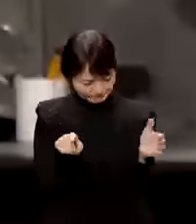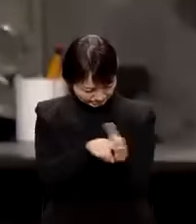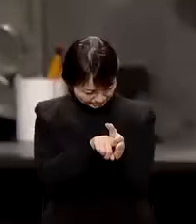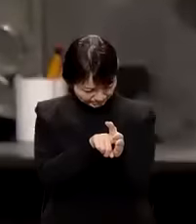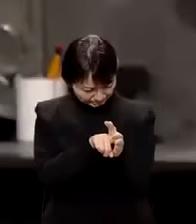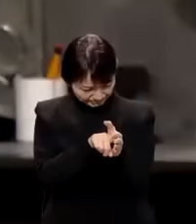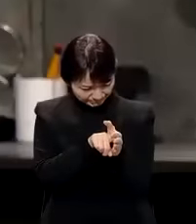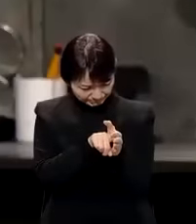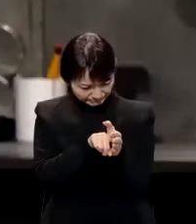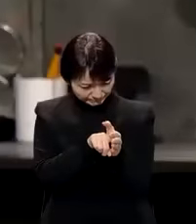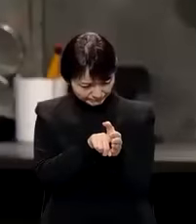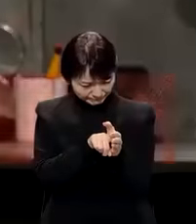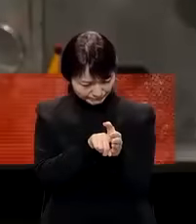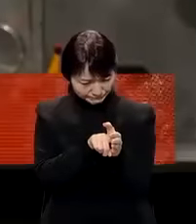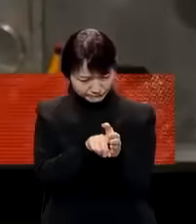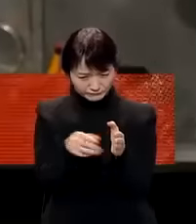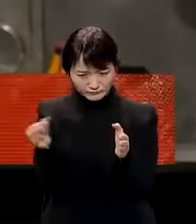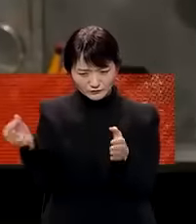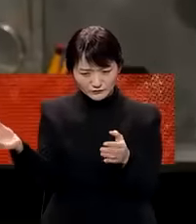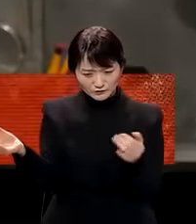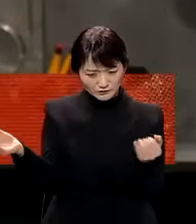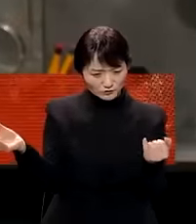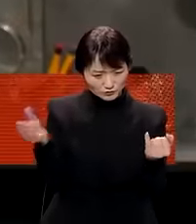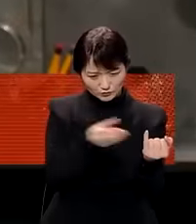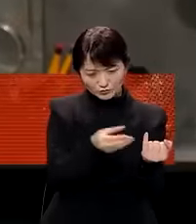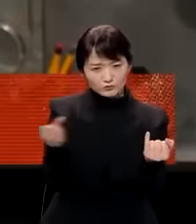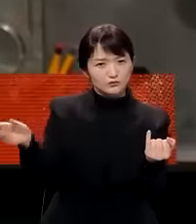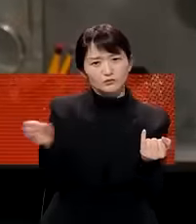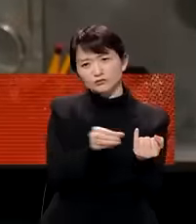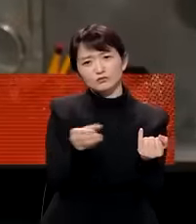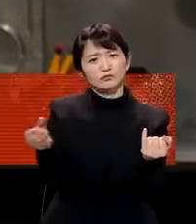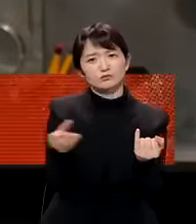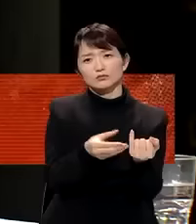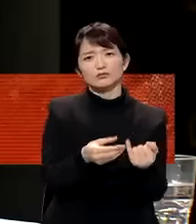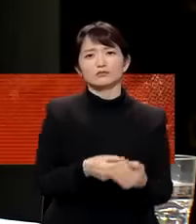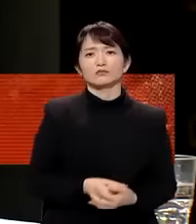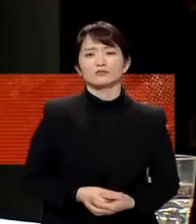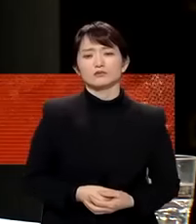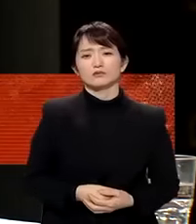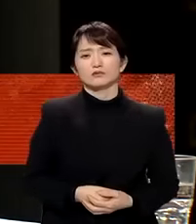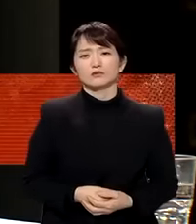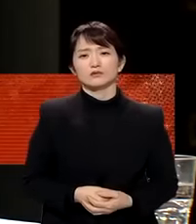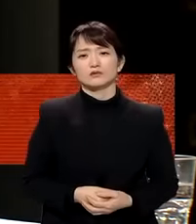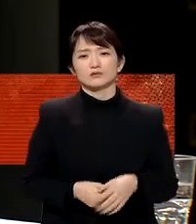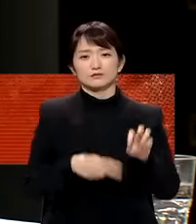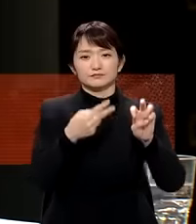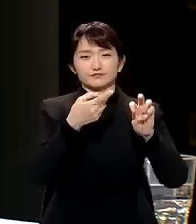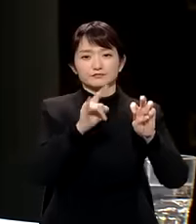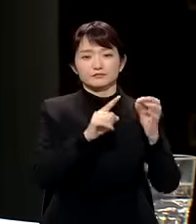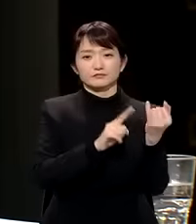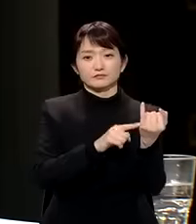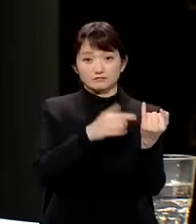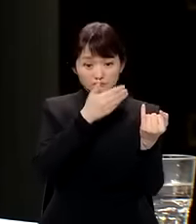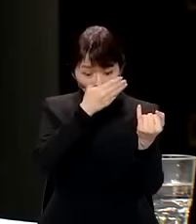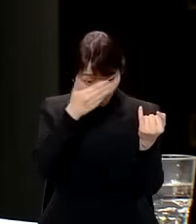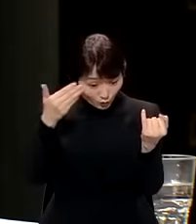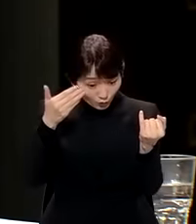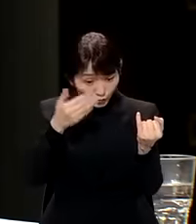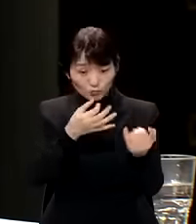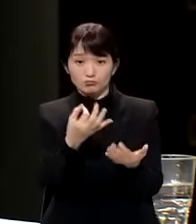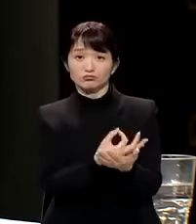이렇게이 수많은 시간 동안 돈을 계속 줬습니다 자 30대라는 젊은 나이에 돈도